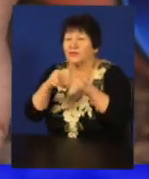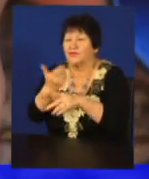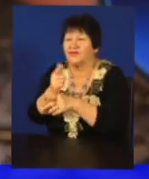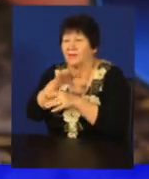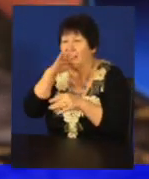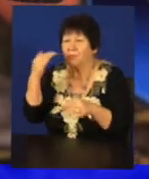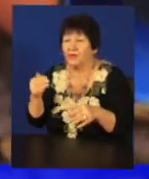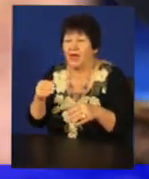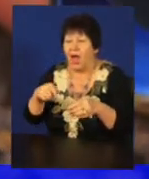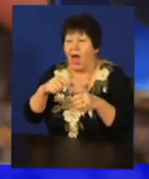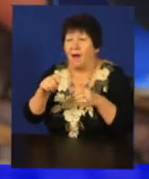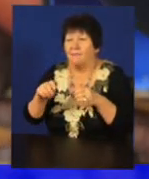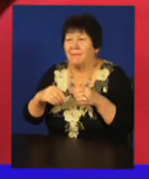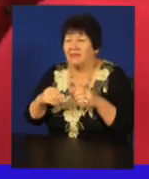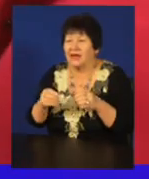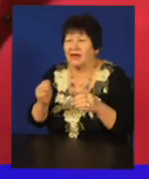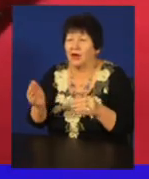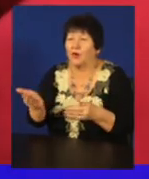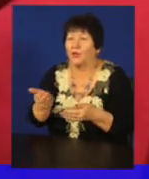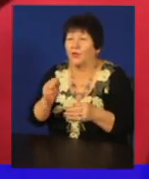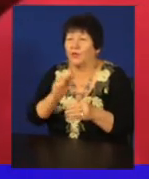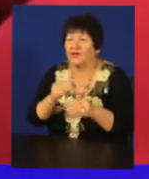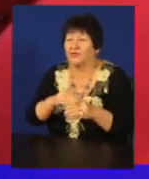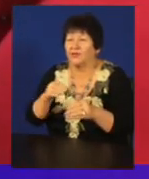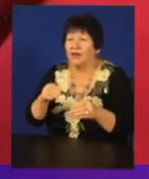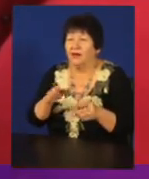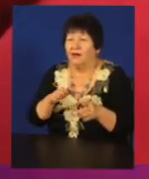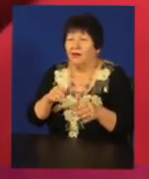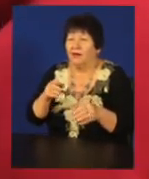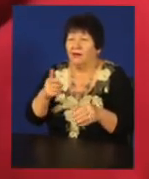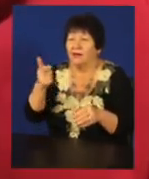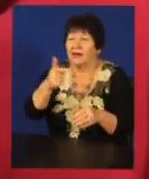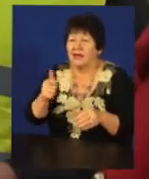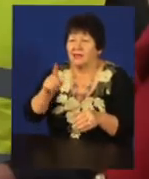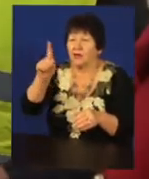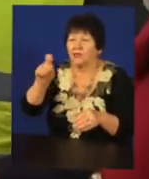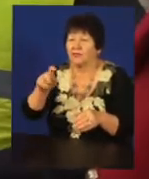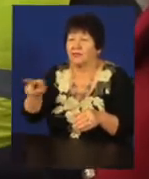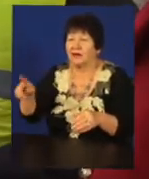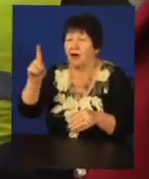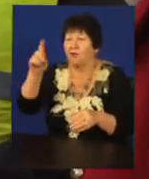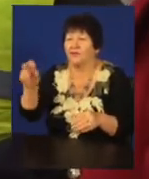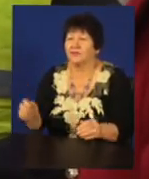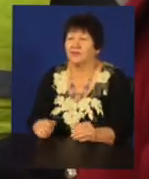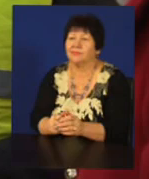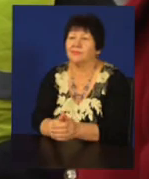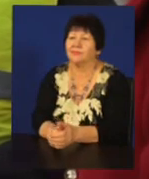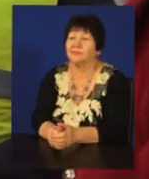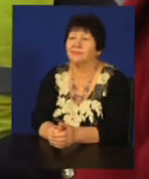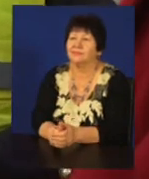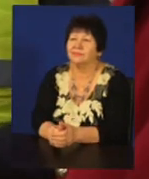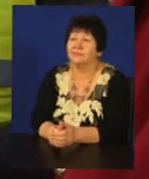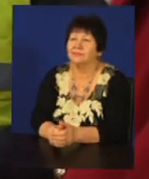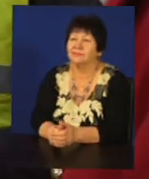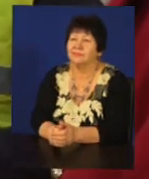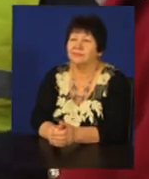mai bune materiale din domeniu. Conexiunile asigură o garanție 100% de izolare. Because sometimes it's crossed,